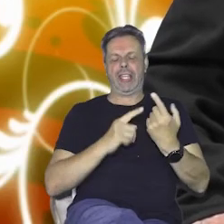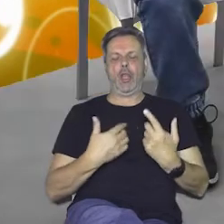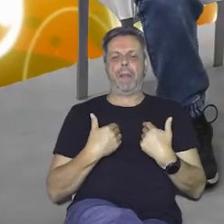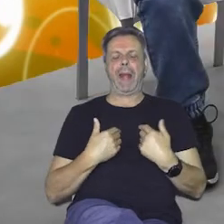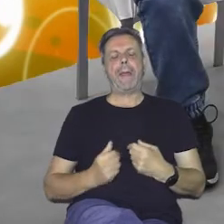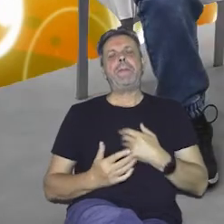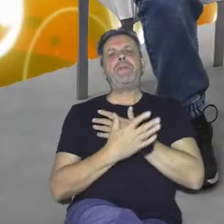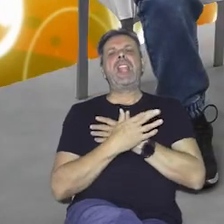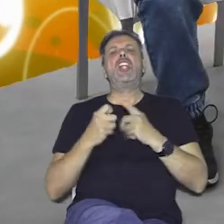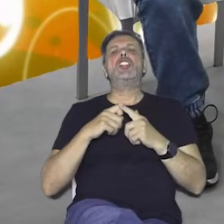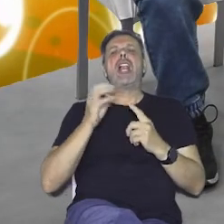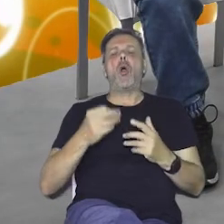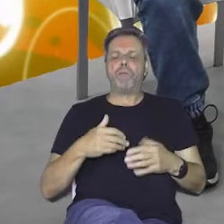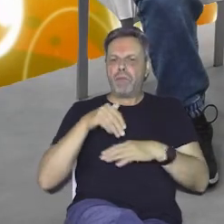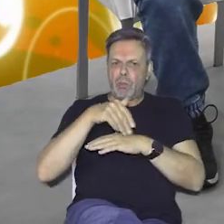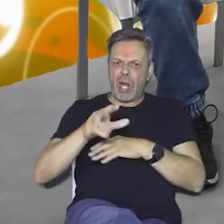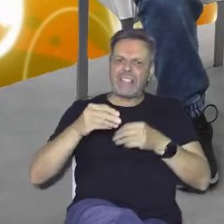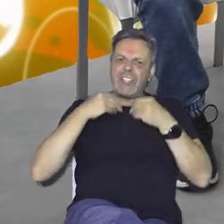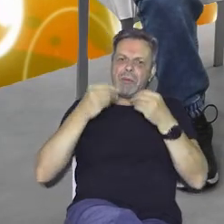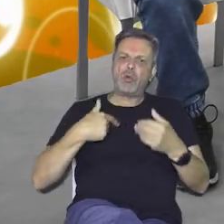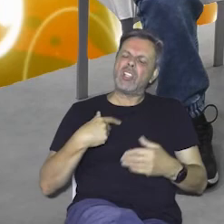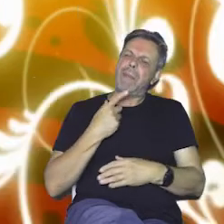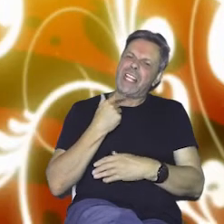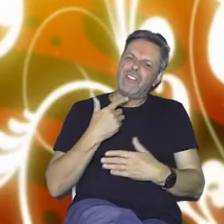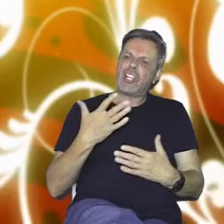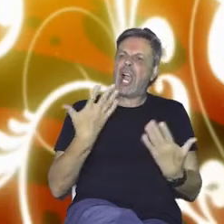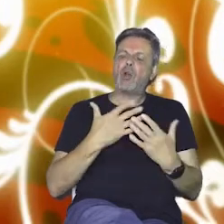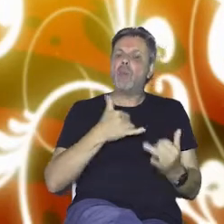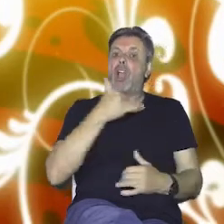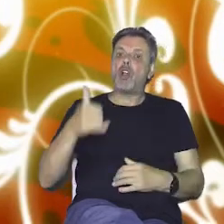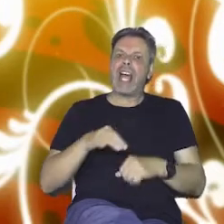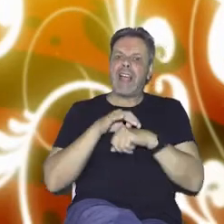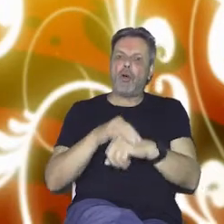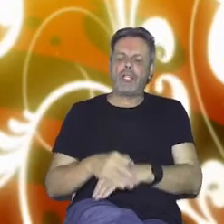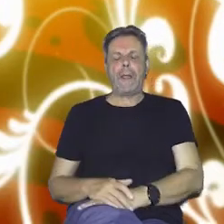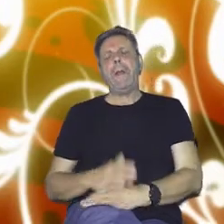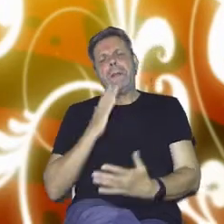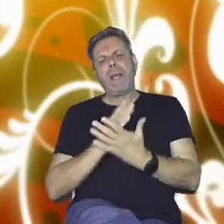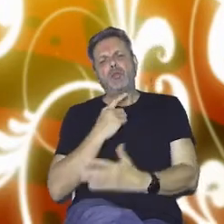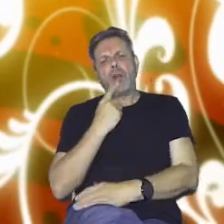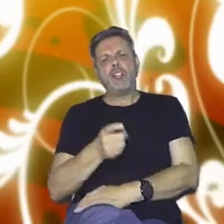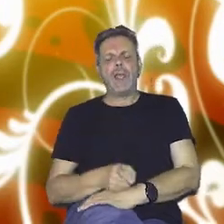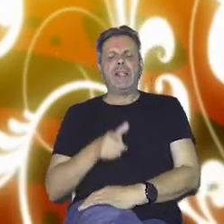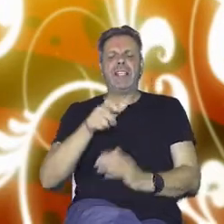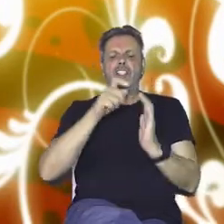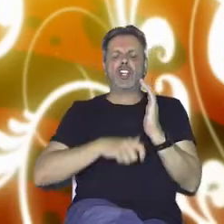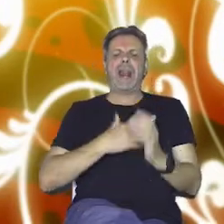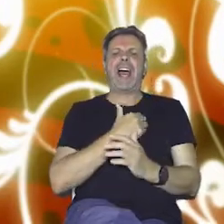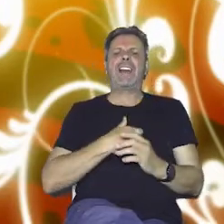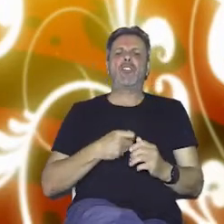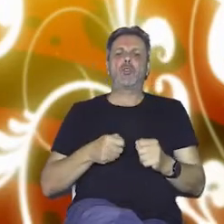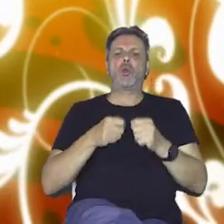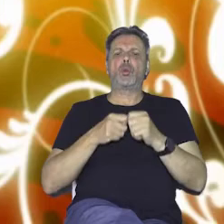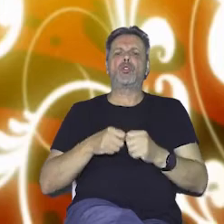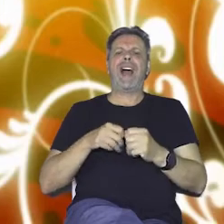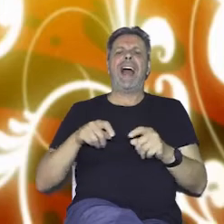Željko, nastavit ćemo priču koja mi se jako sviđa kako smo je do sad vodili. Samo da kažem da si član Hrvatskog društva